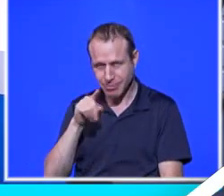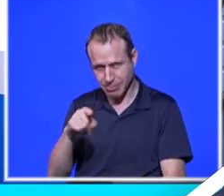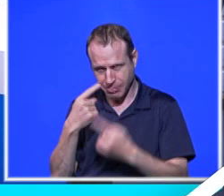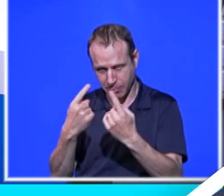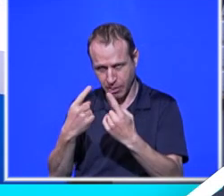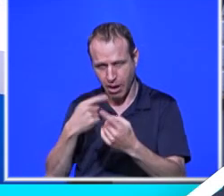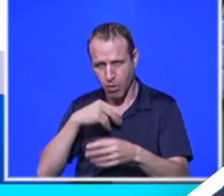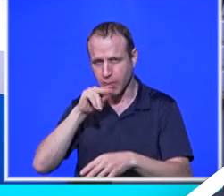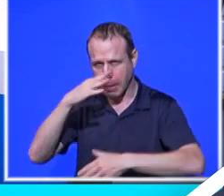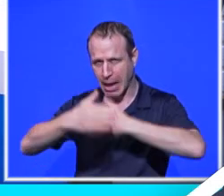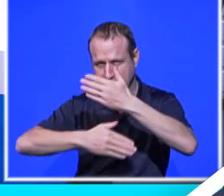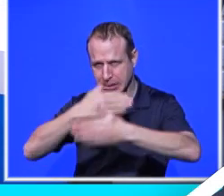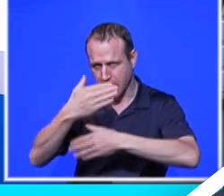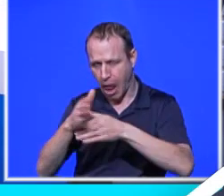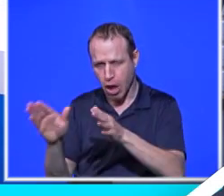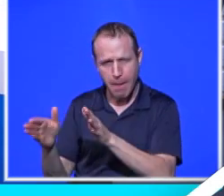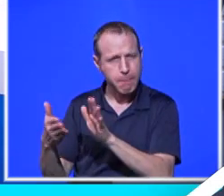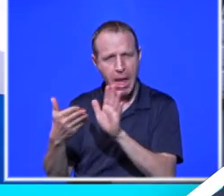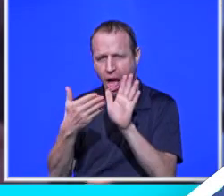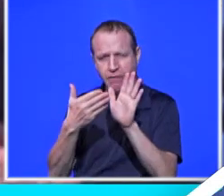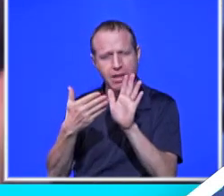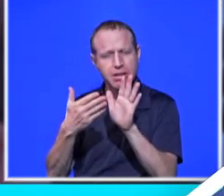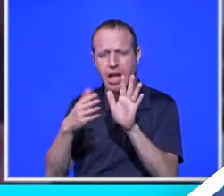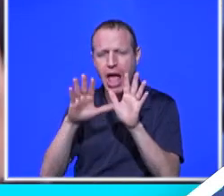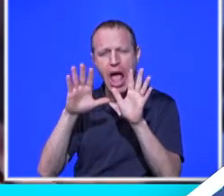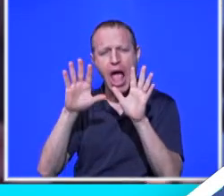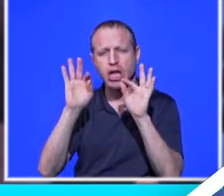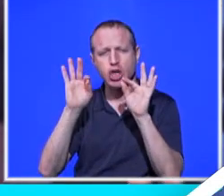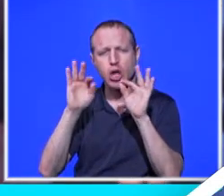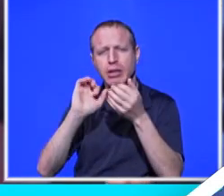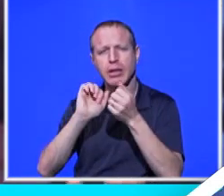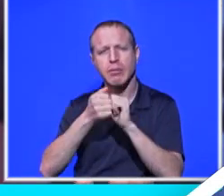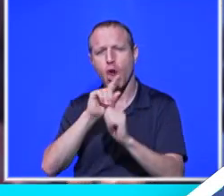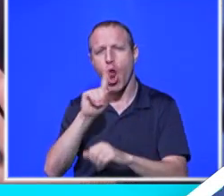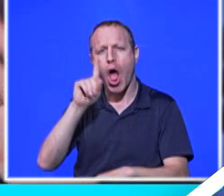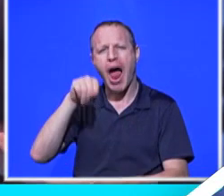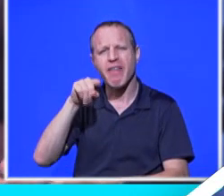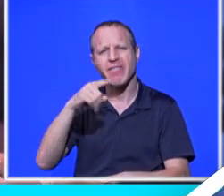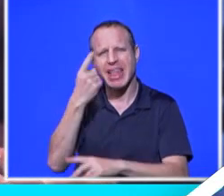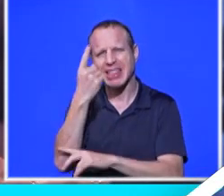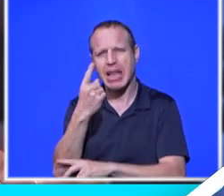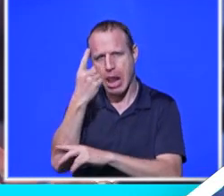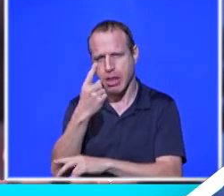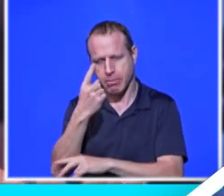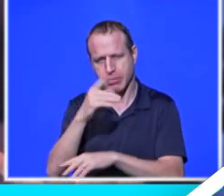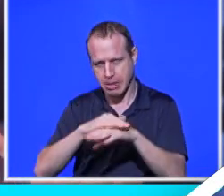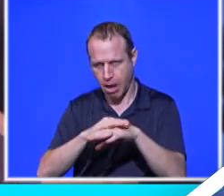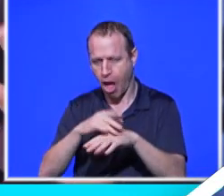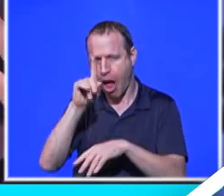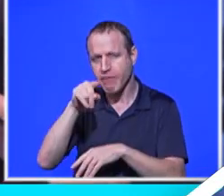אנחנו מדברים על חיזבאללה, שמכוון עשרות, אם לא, אלפי טילים לכיוון, סליחה, אלפי טילים לכיוון